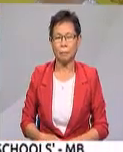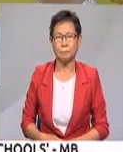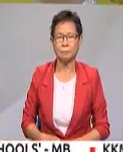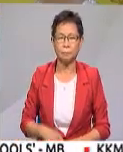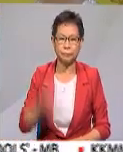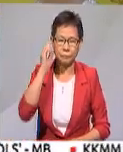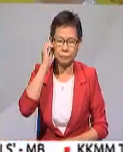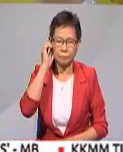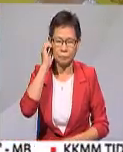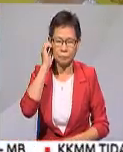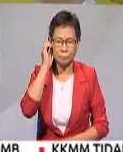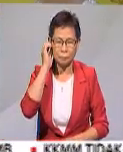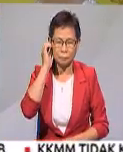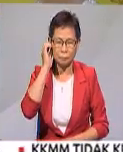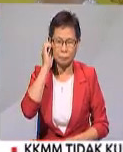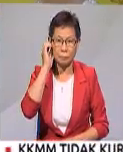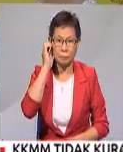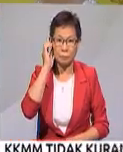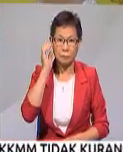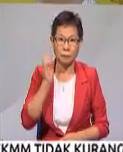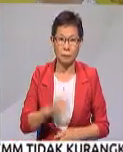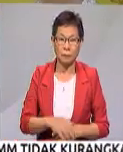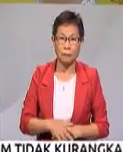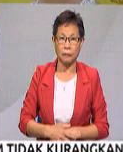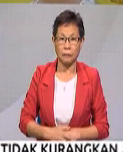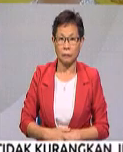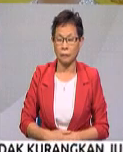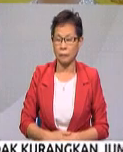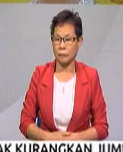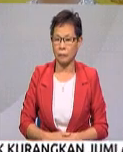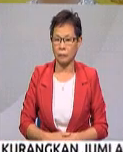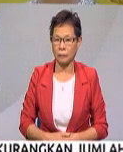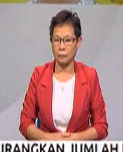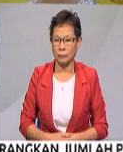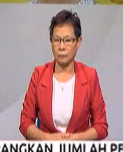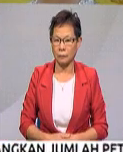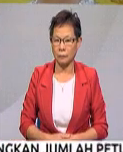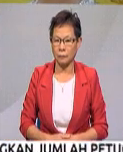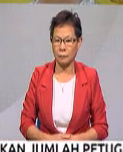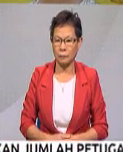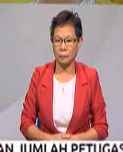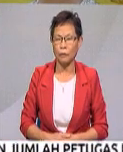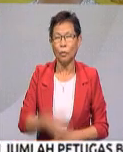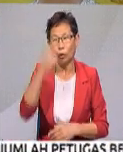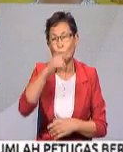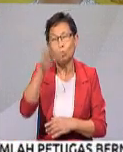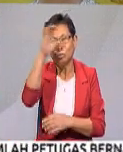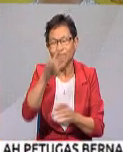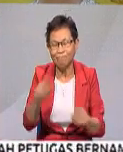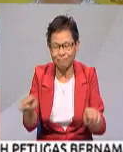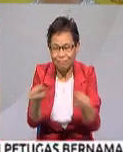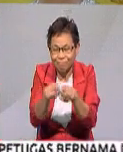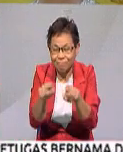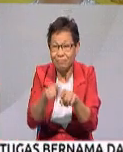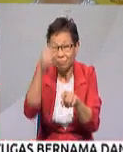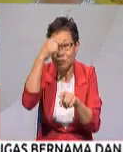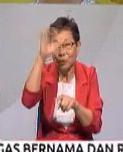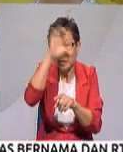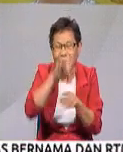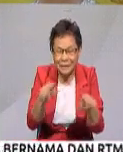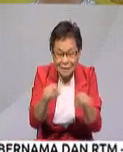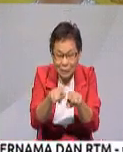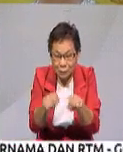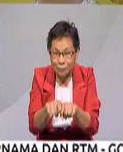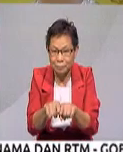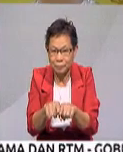Rakyat kelihatan sebagai hilang kompas pedoman untuk menemui titik penyatuan. Negara ketika